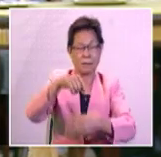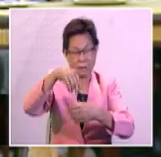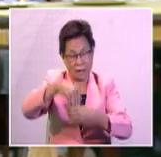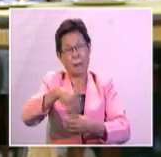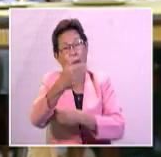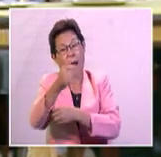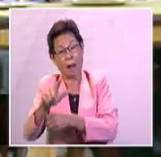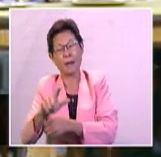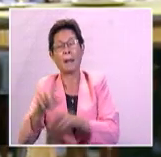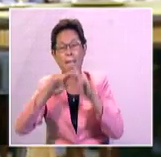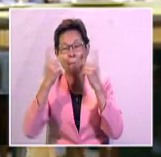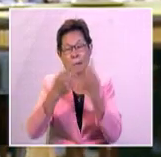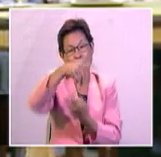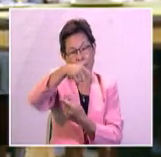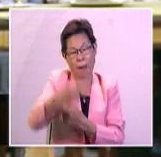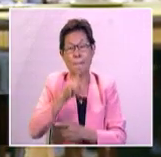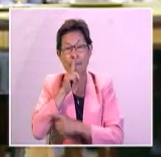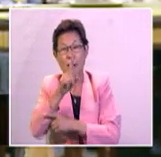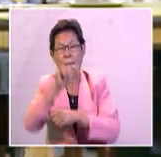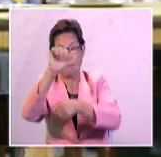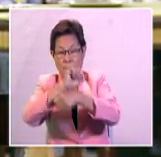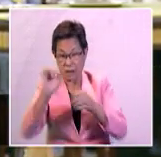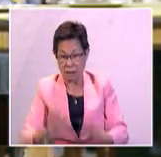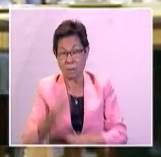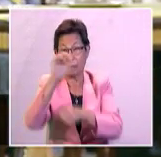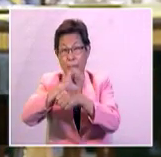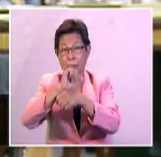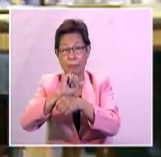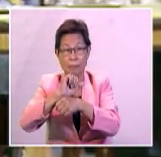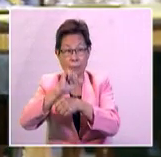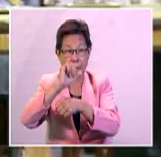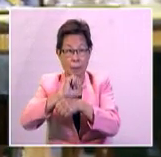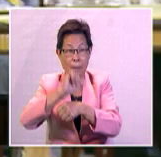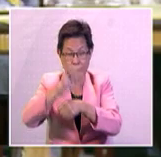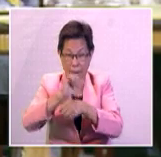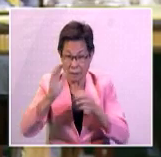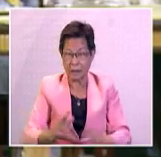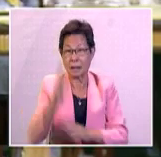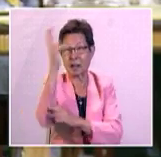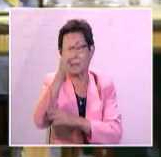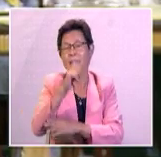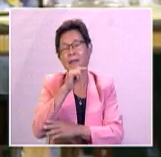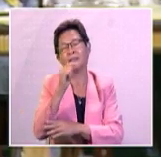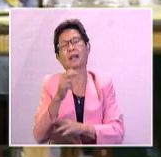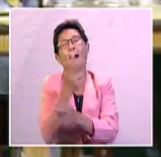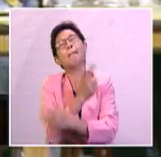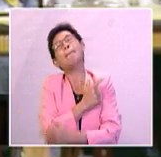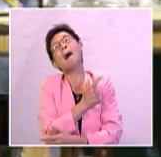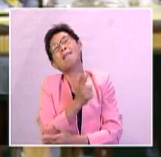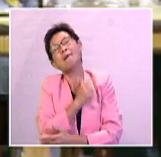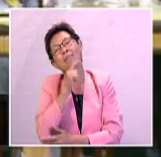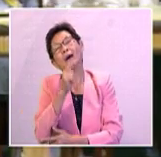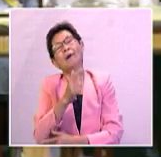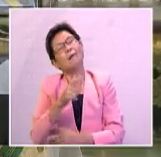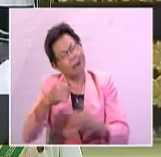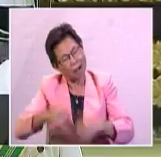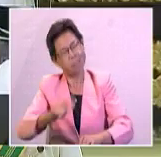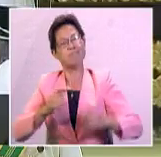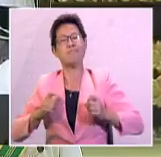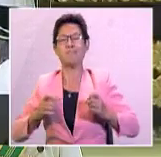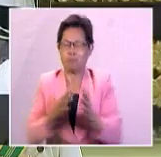terus memastikan jentera kerajaan tuanku tidak berpeluk tubuh dan berpuas hati